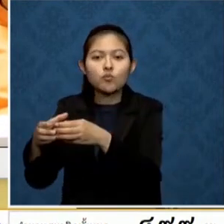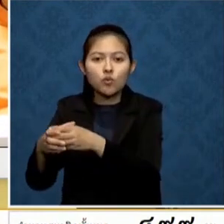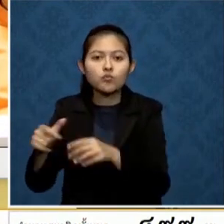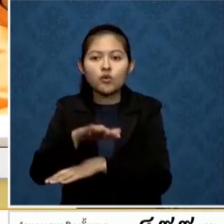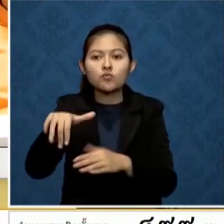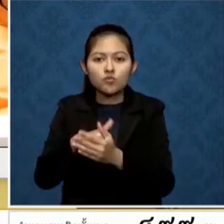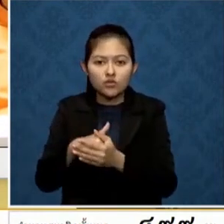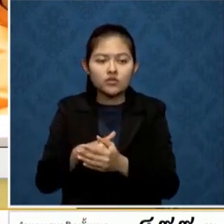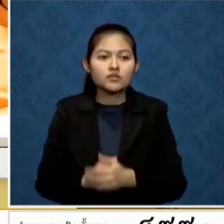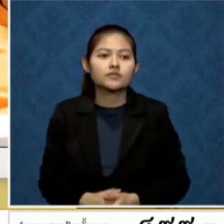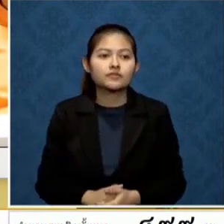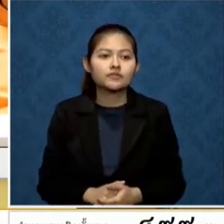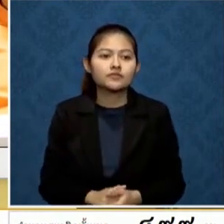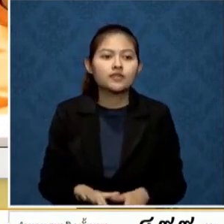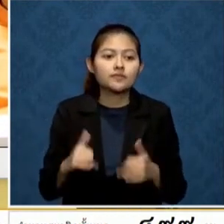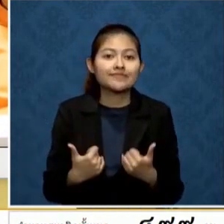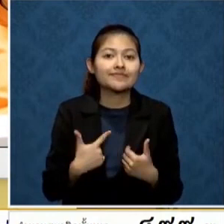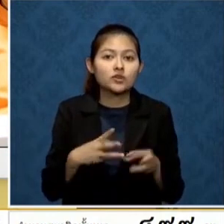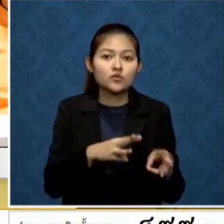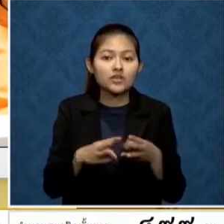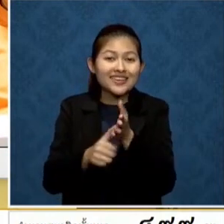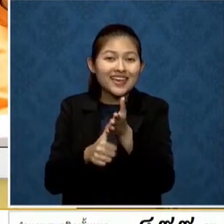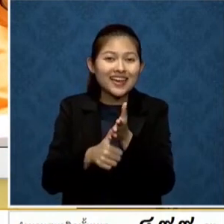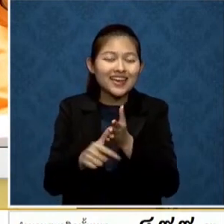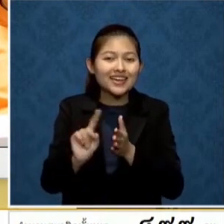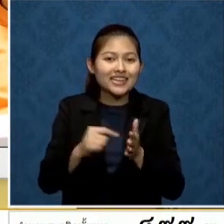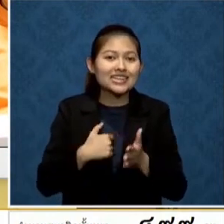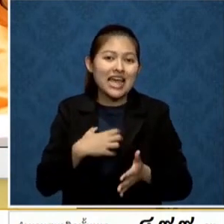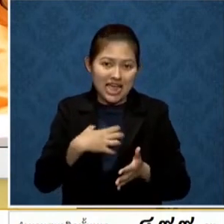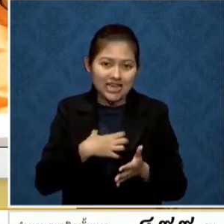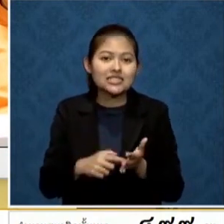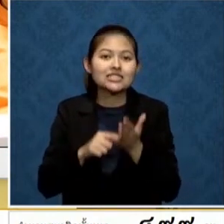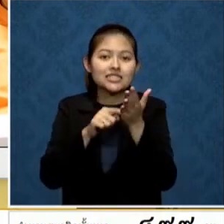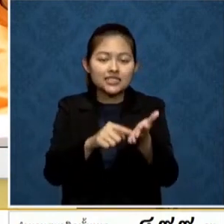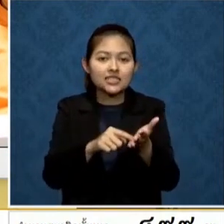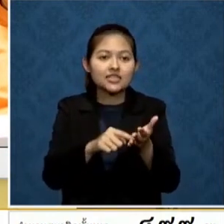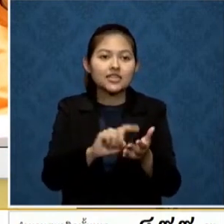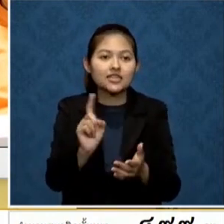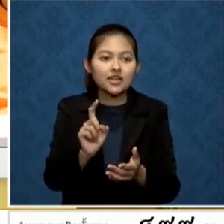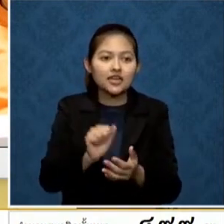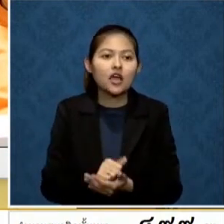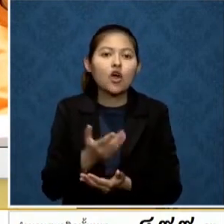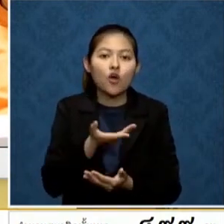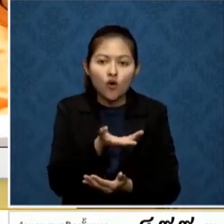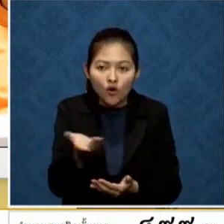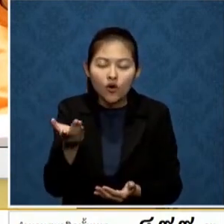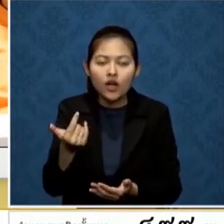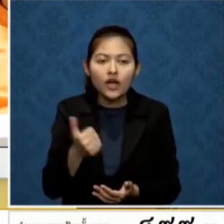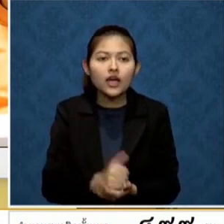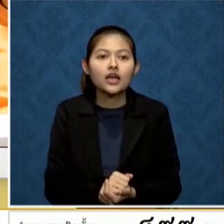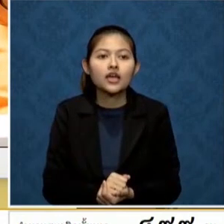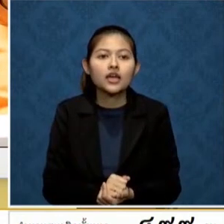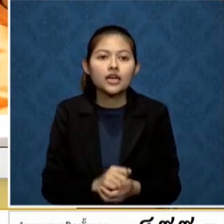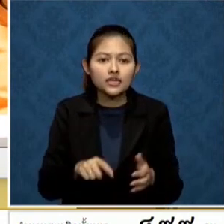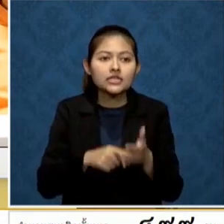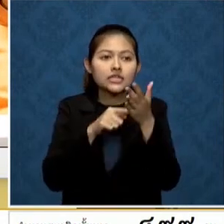คนในสภาแห่งนี้ครับมีทางออกที่ผมอยากจะเสนอท่านประธานซึ่งผมอาจจะยังไม่ได้เสนอเป็นยัตติเพราะว่าจะขอให้ท่านพริตผู้เสนอ